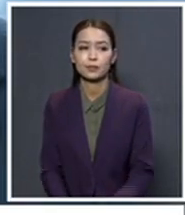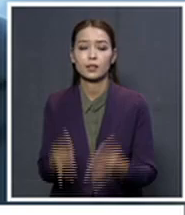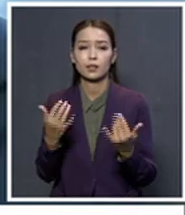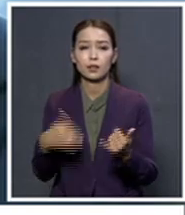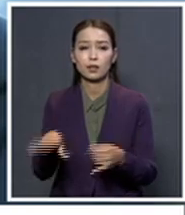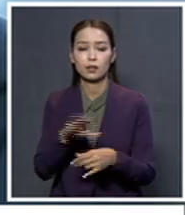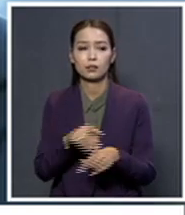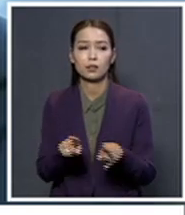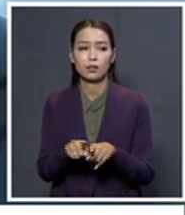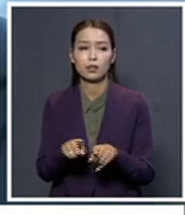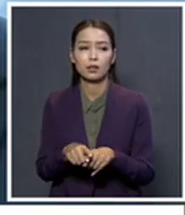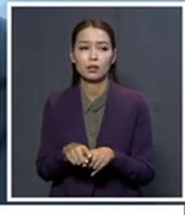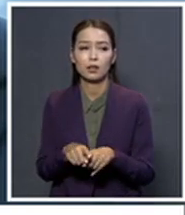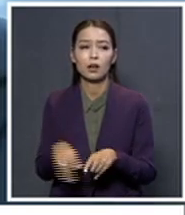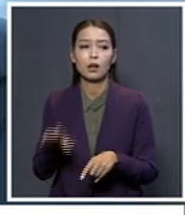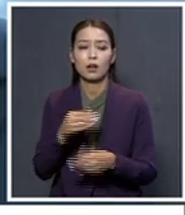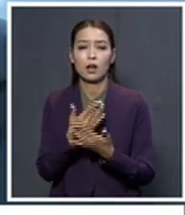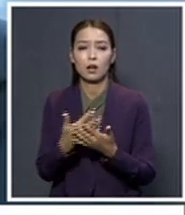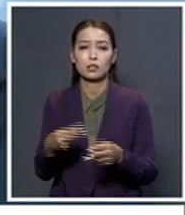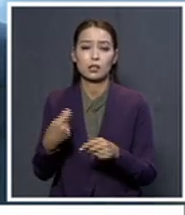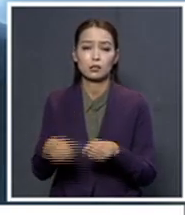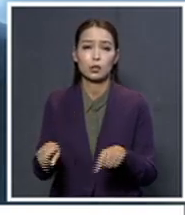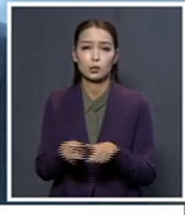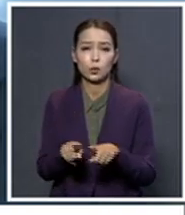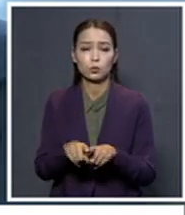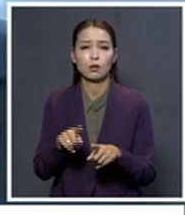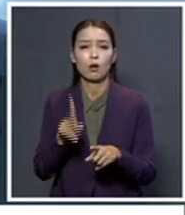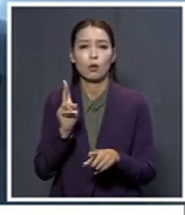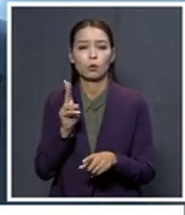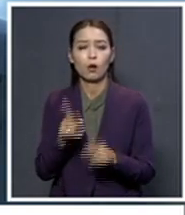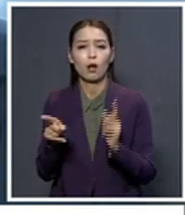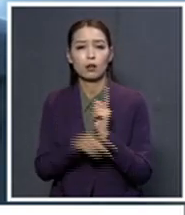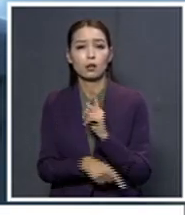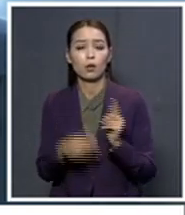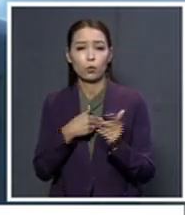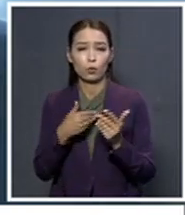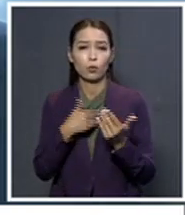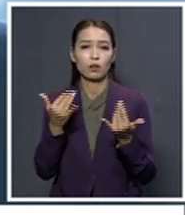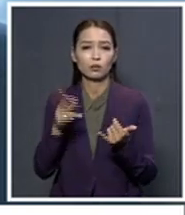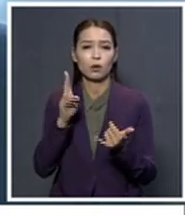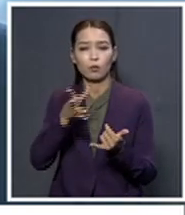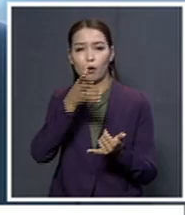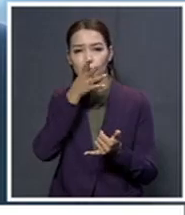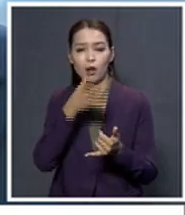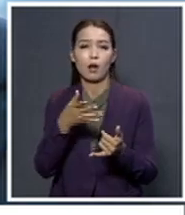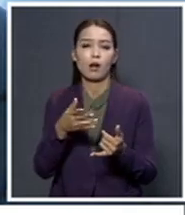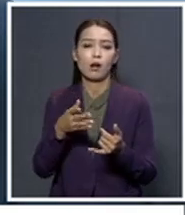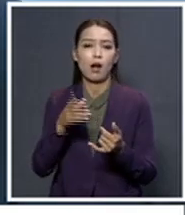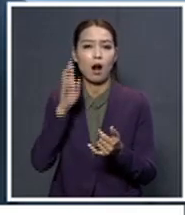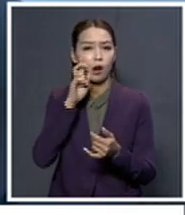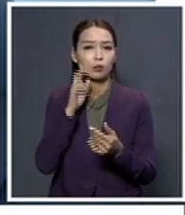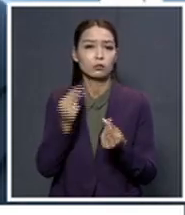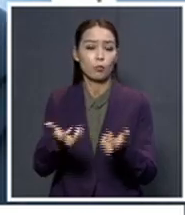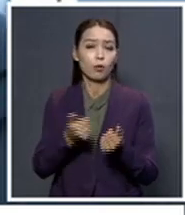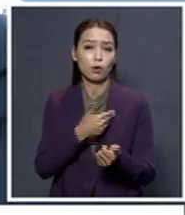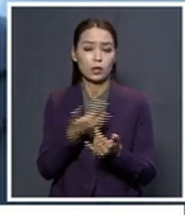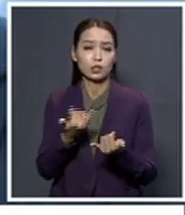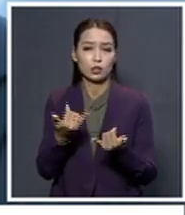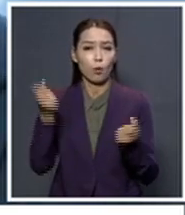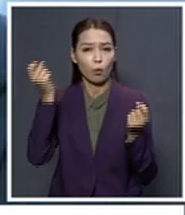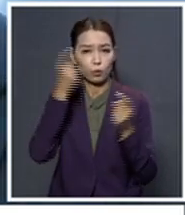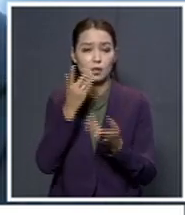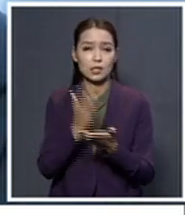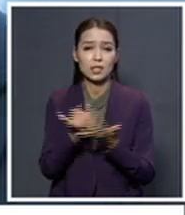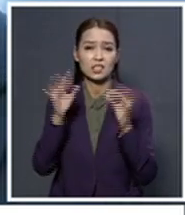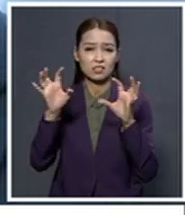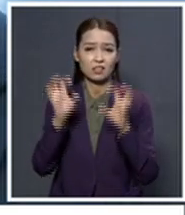ауданында 105 отбасыға қаржы төлемі артық төленді деген анықталып отыр. Сондай-ақ 5 отбасыға мүлде дұрыс